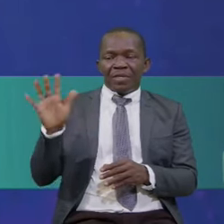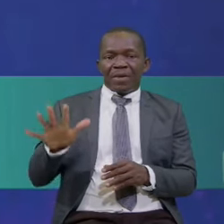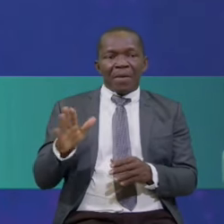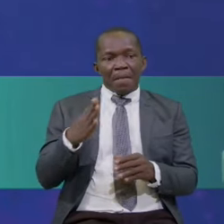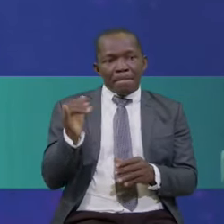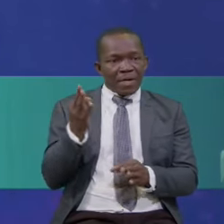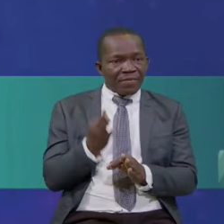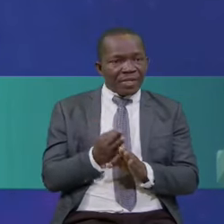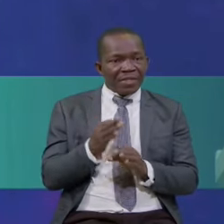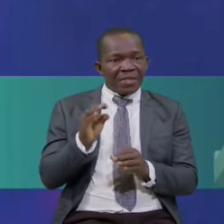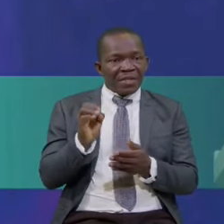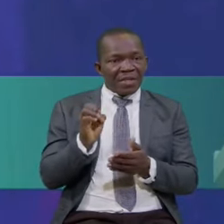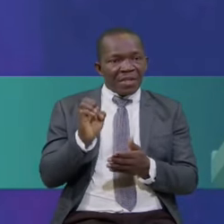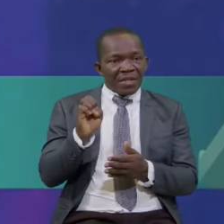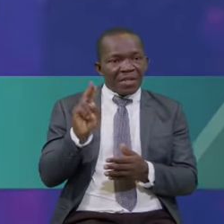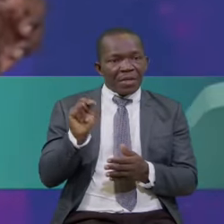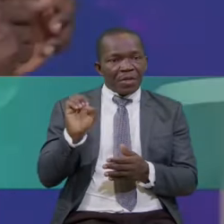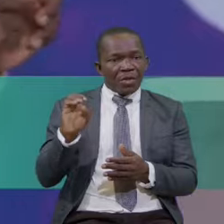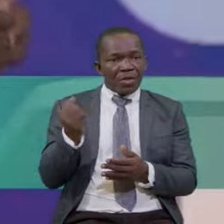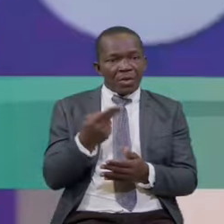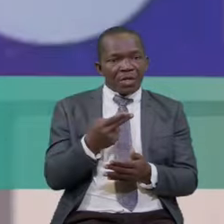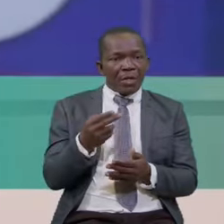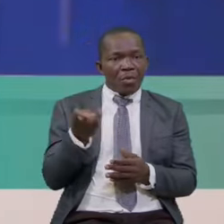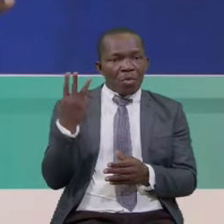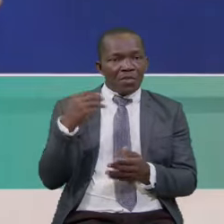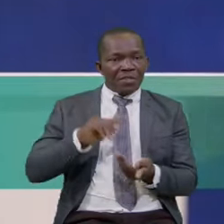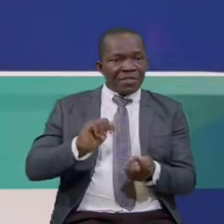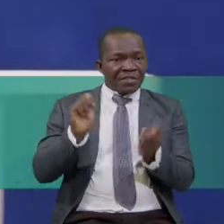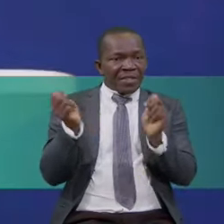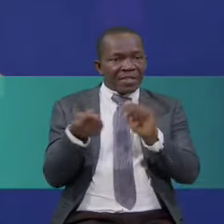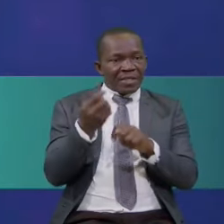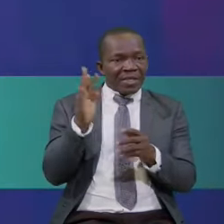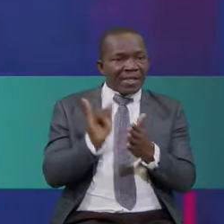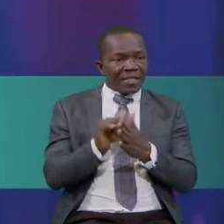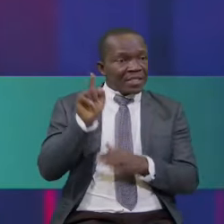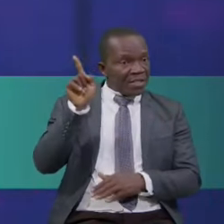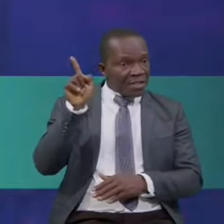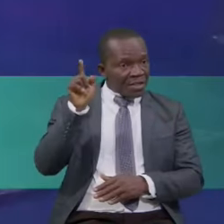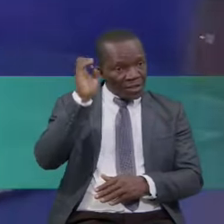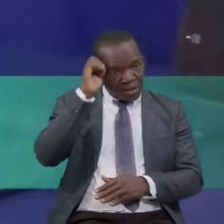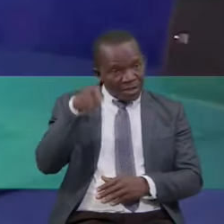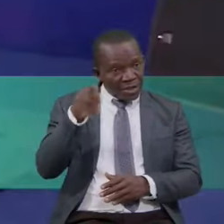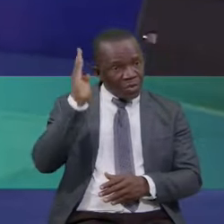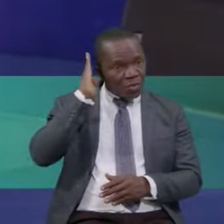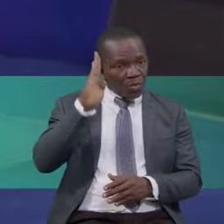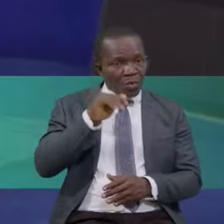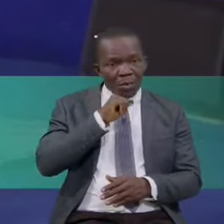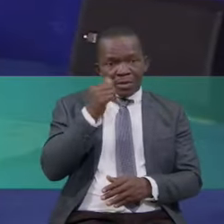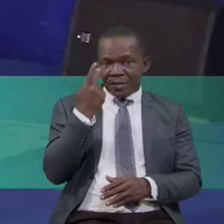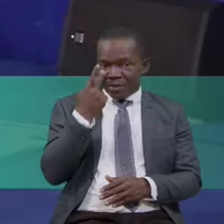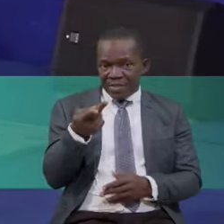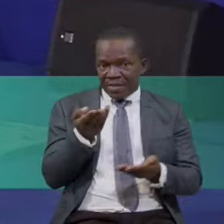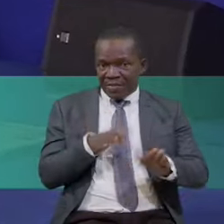enlevé pour qu'il ne vit point la mort par la foi é fut enlevé pour qu'il ne vit point